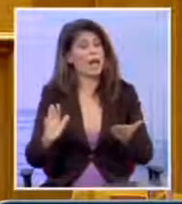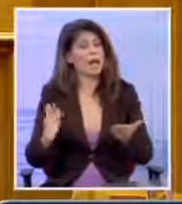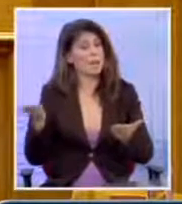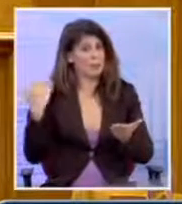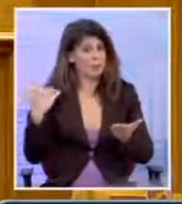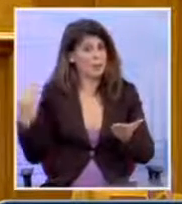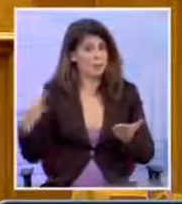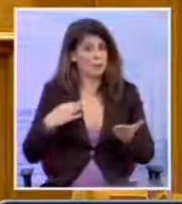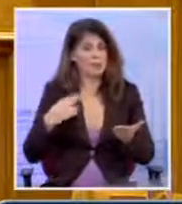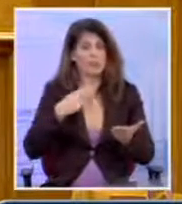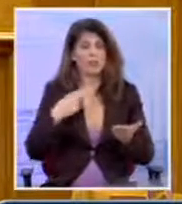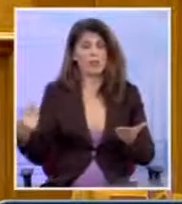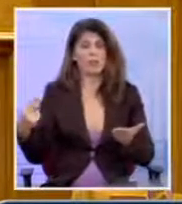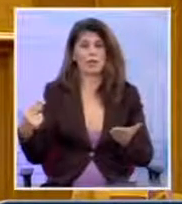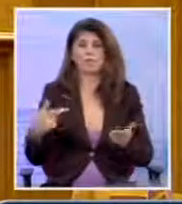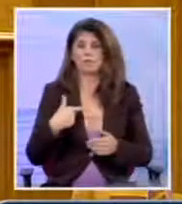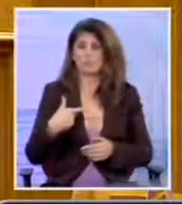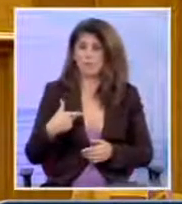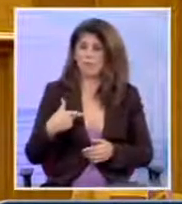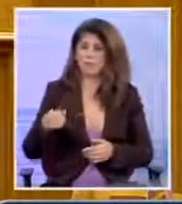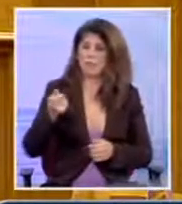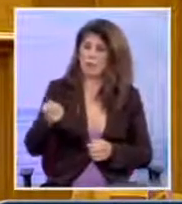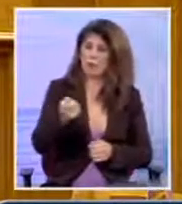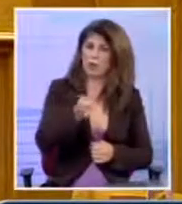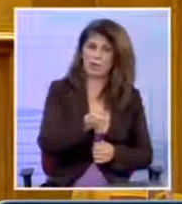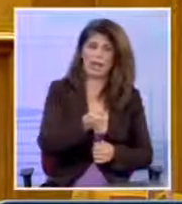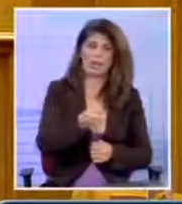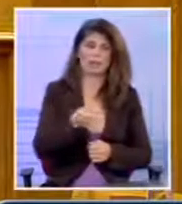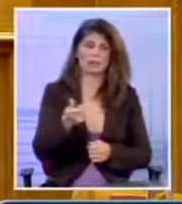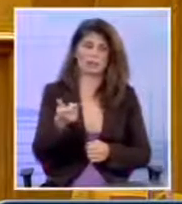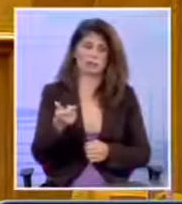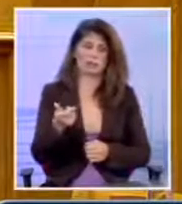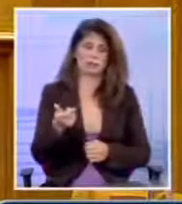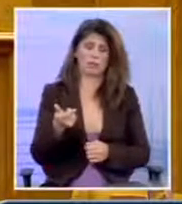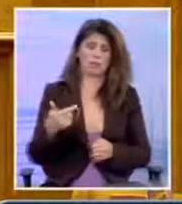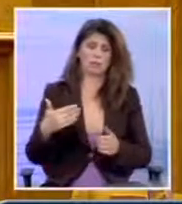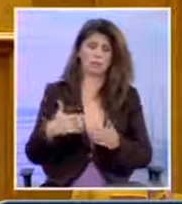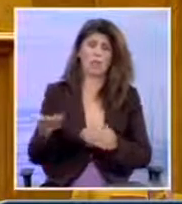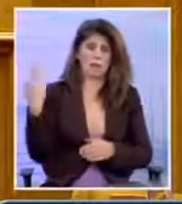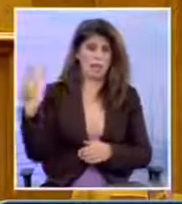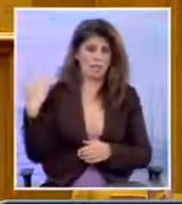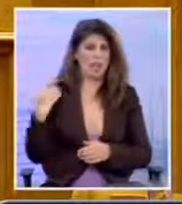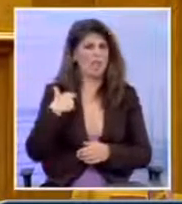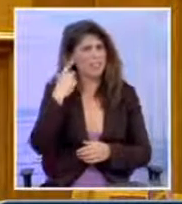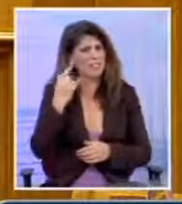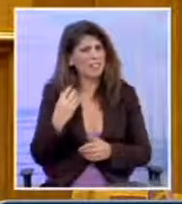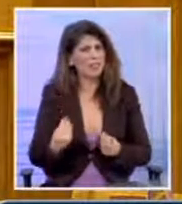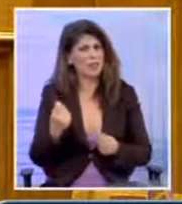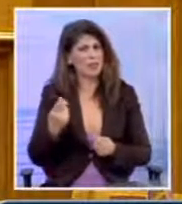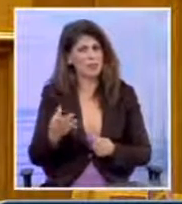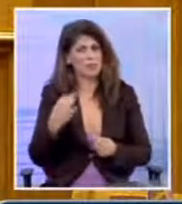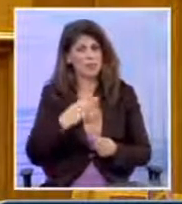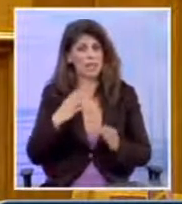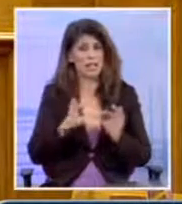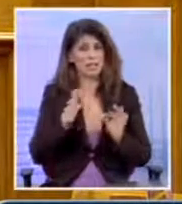προηγουμένως είπατε για το θέμα των ληξιπροθέσμων των χρεών προς το δημόσιο, δεν κατάλαβα καλά τα νούμερα που επικαλεστήκατε.